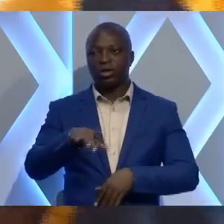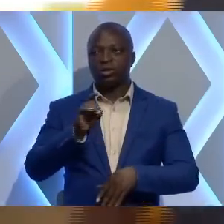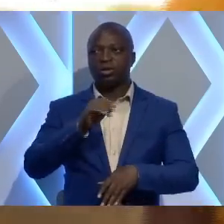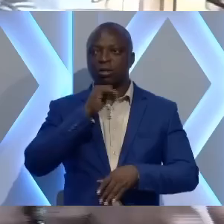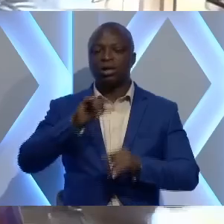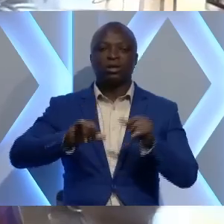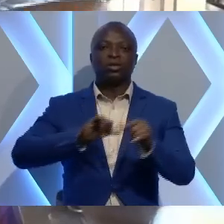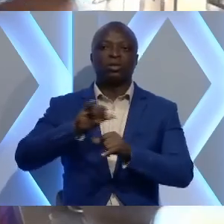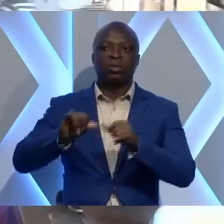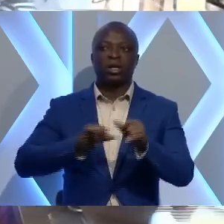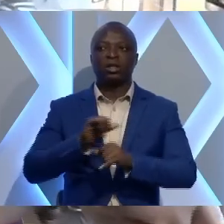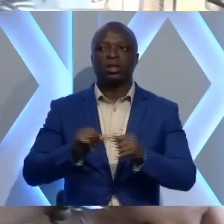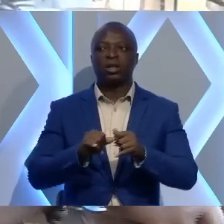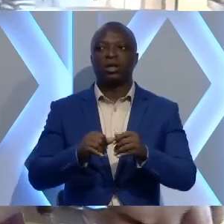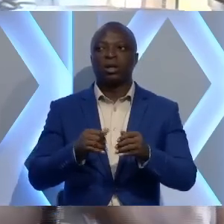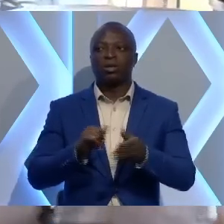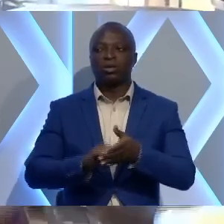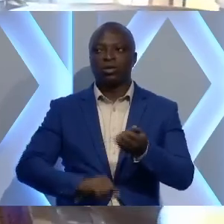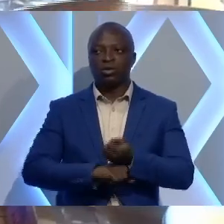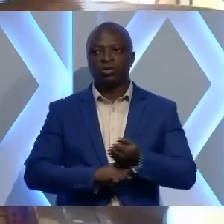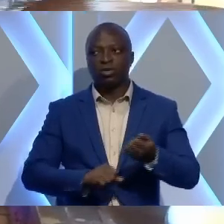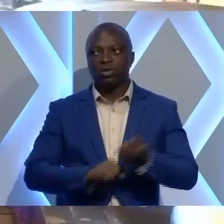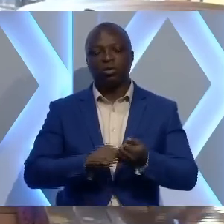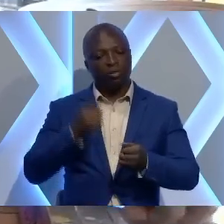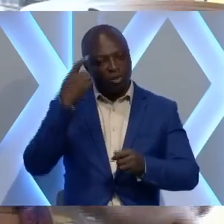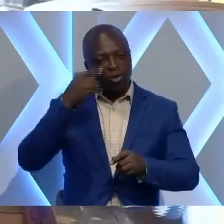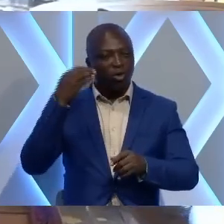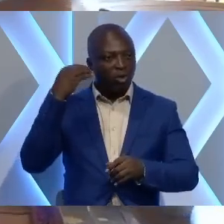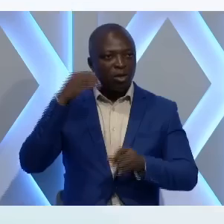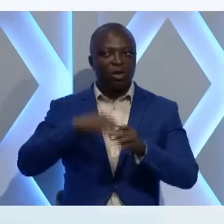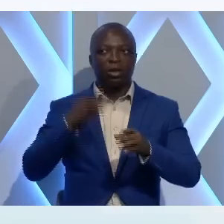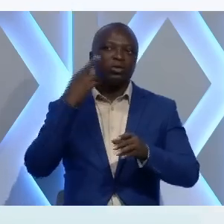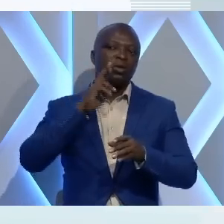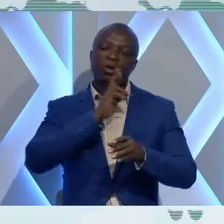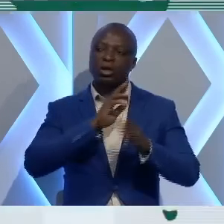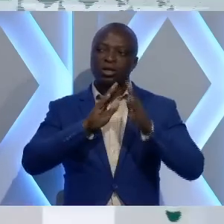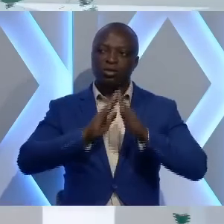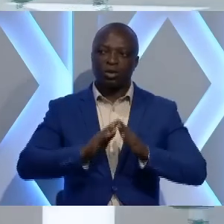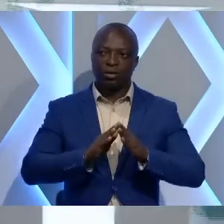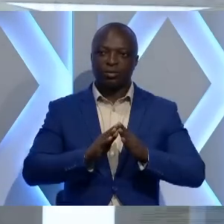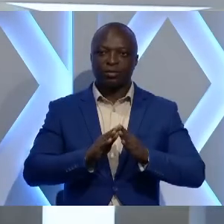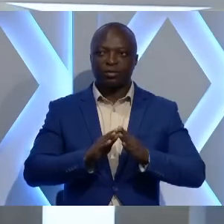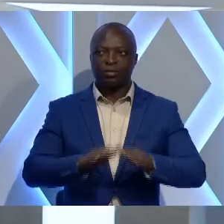profit leurs vacances en donnant un coup de main à leur oncle dans son restaurant.